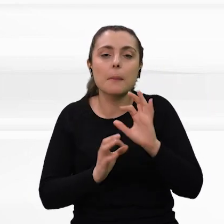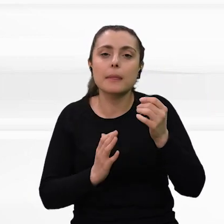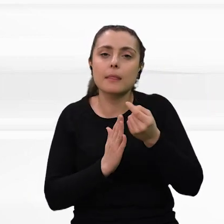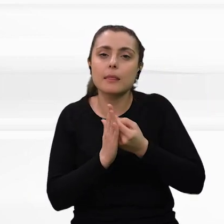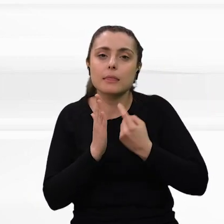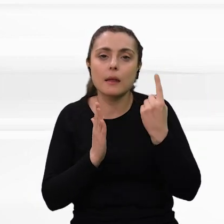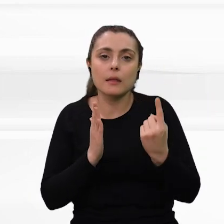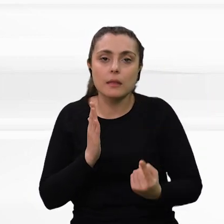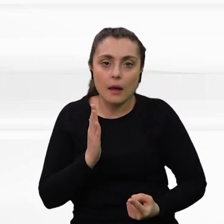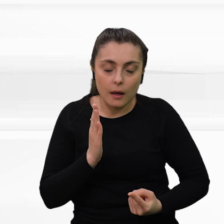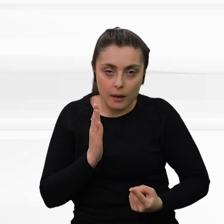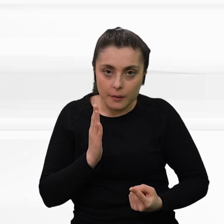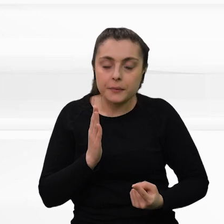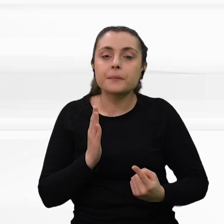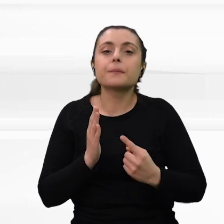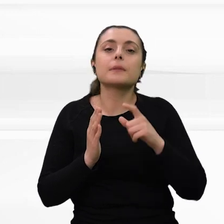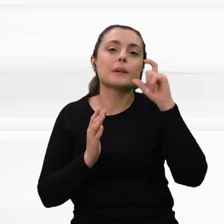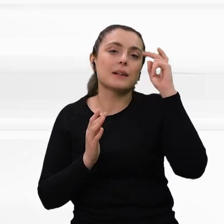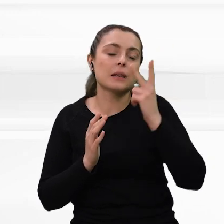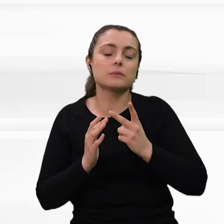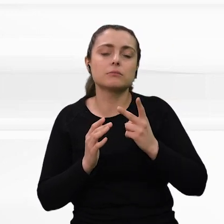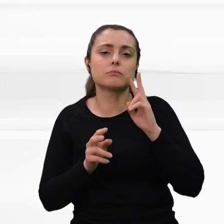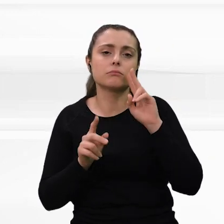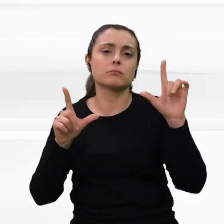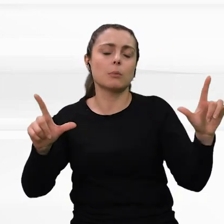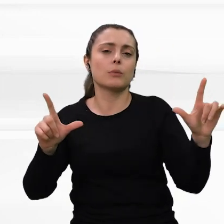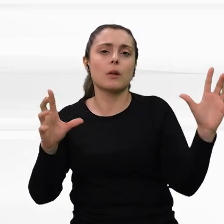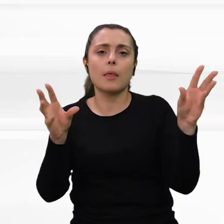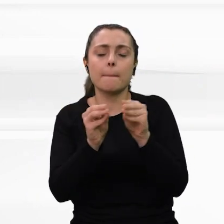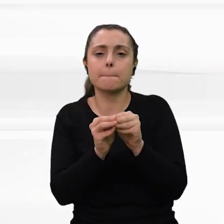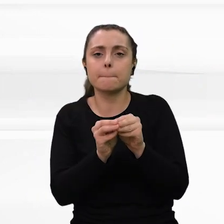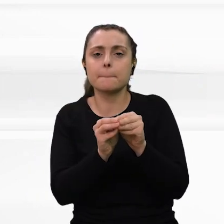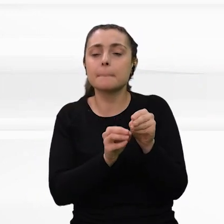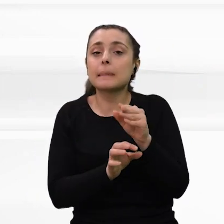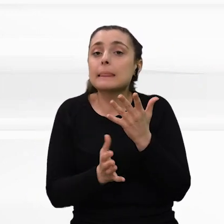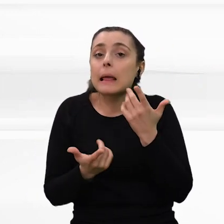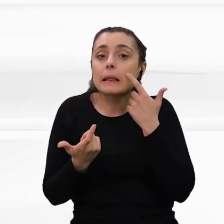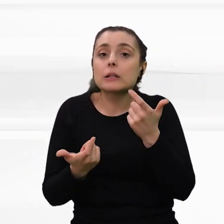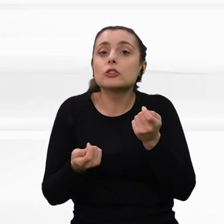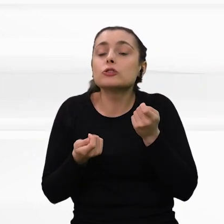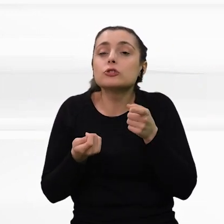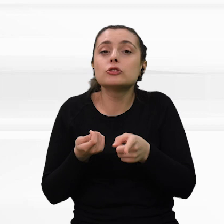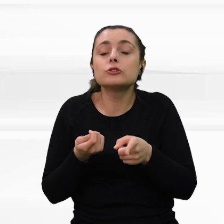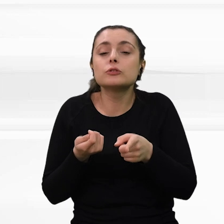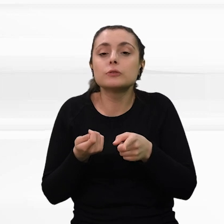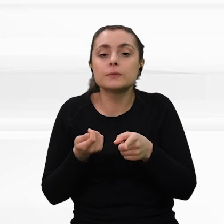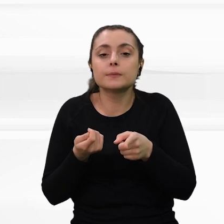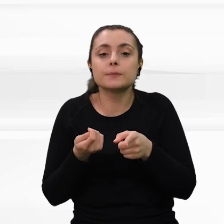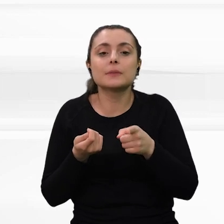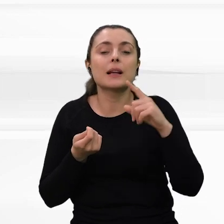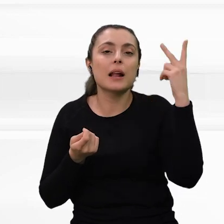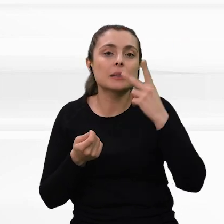tek tek listelenir Evet ressam tabloda görülen bileşenlerin organizasyonundan nelere dikkat etmiştir